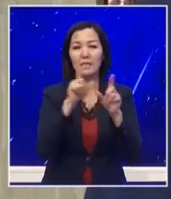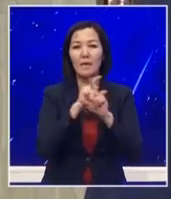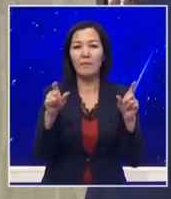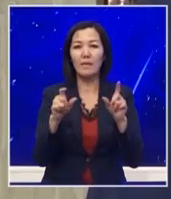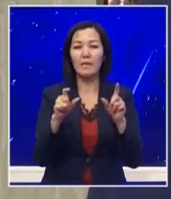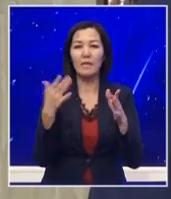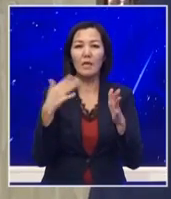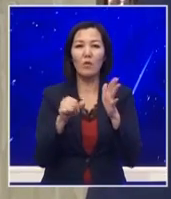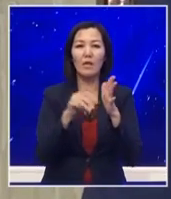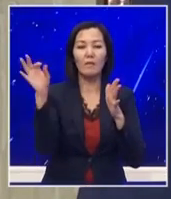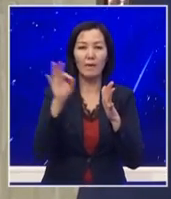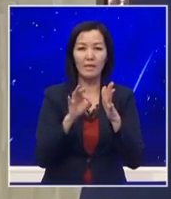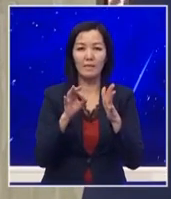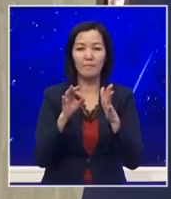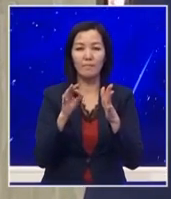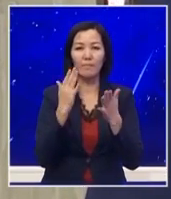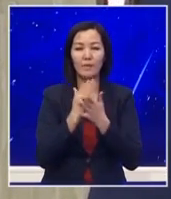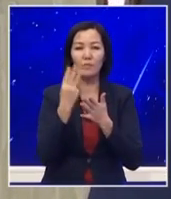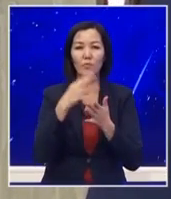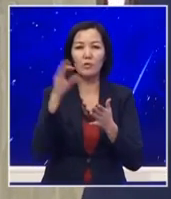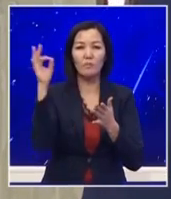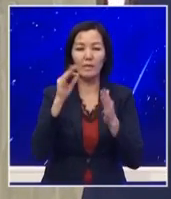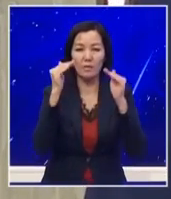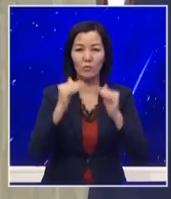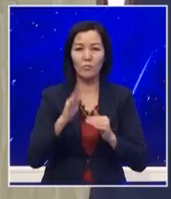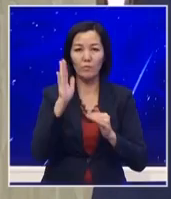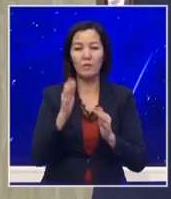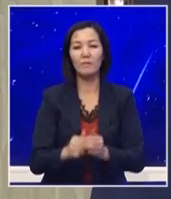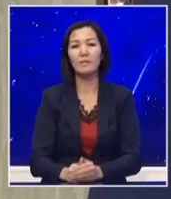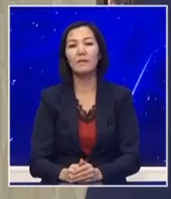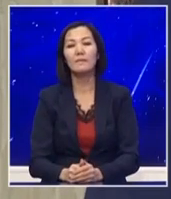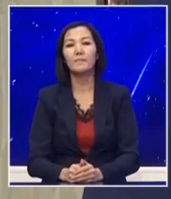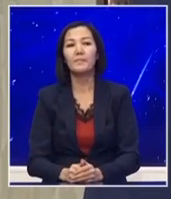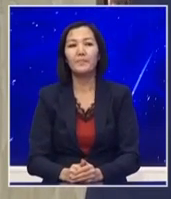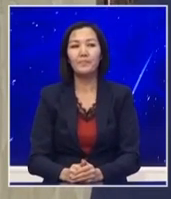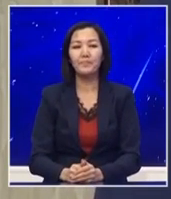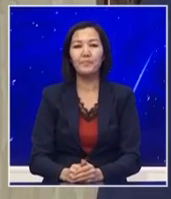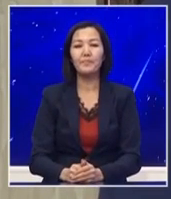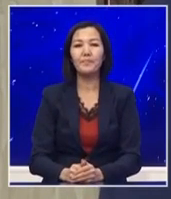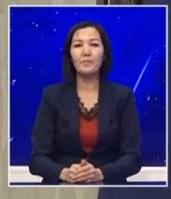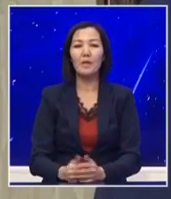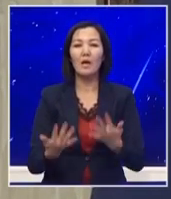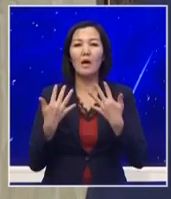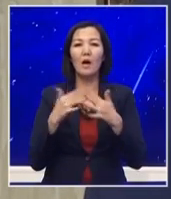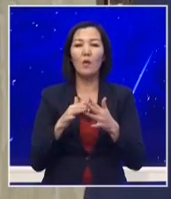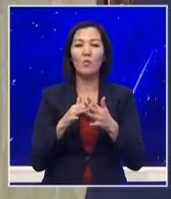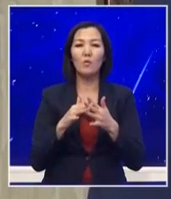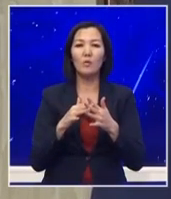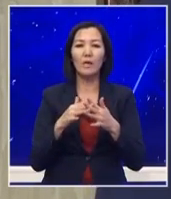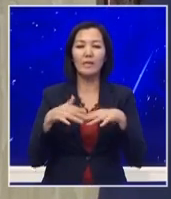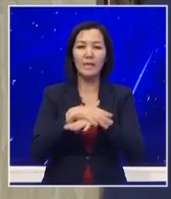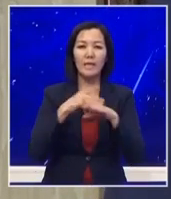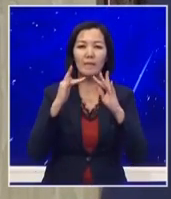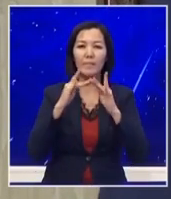бізде қазір 56% болса, біз оны 30%-ға дейін төмендетеміз деп отырмыз. Сонымен қатар ауыл ел бесігі бағдарламасы бойынша